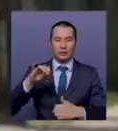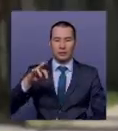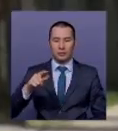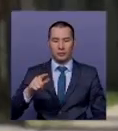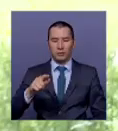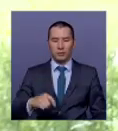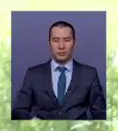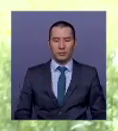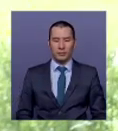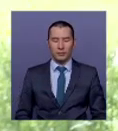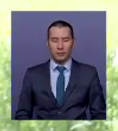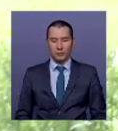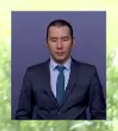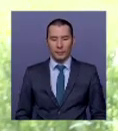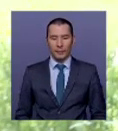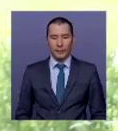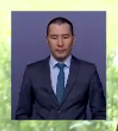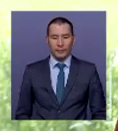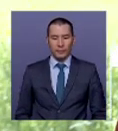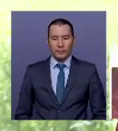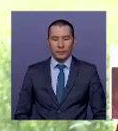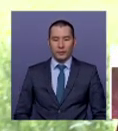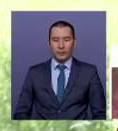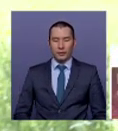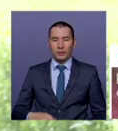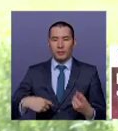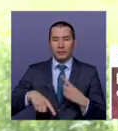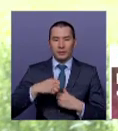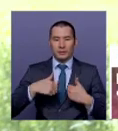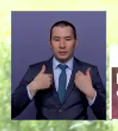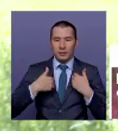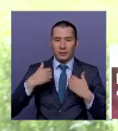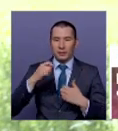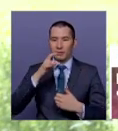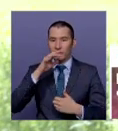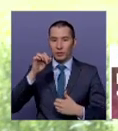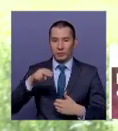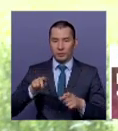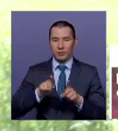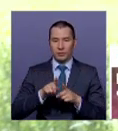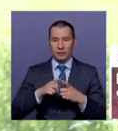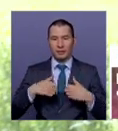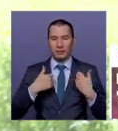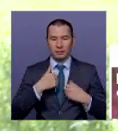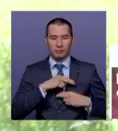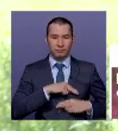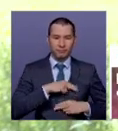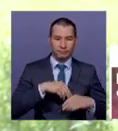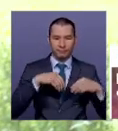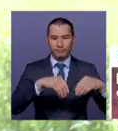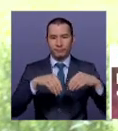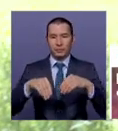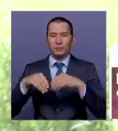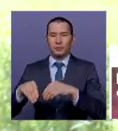конце мая. Мы вот стараемся во время вот карантина тоже работать, потому что тоже, чтобы... Это и для людей, и для